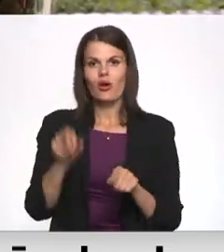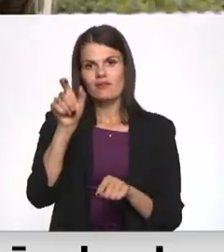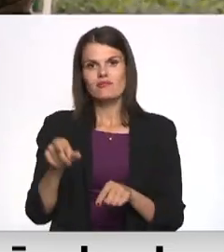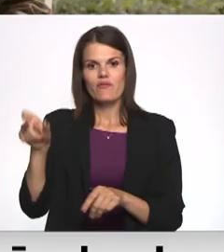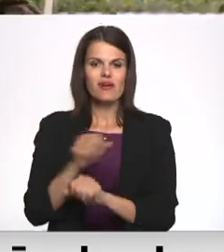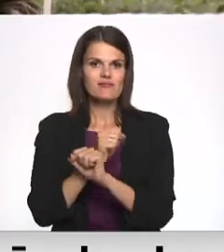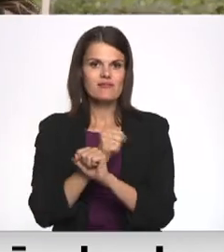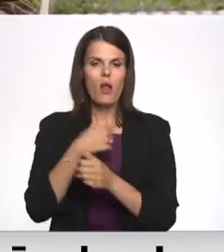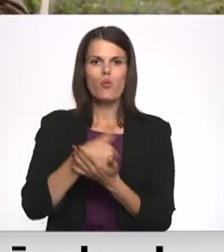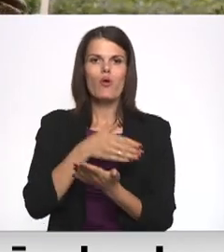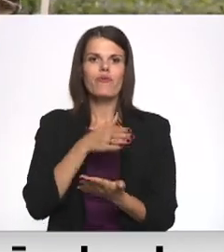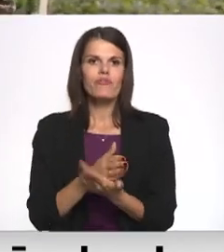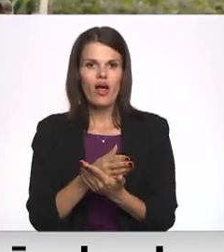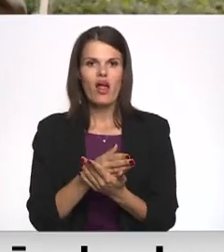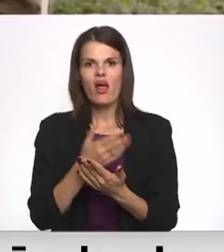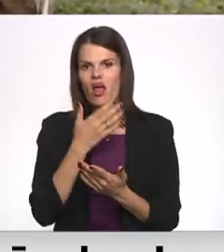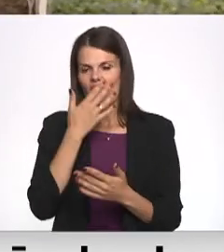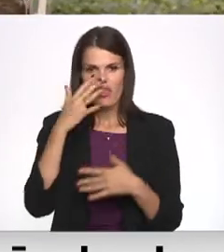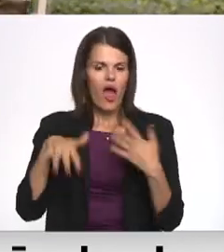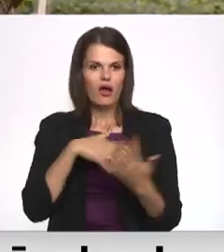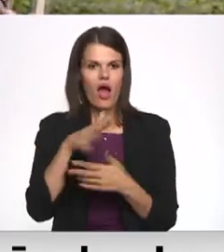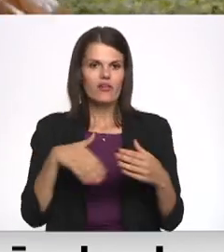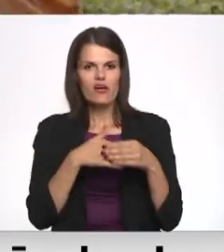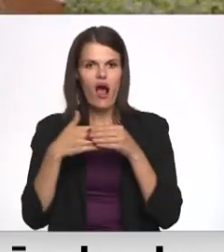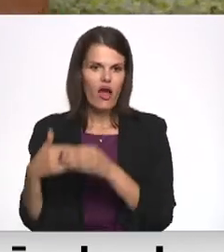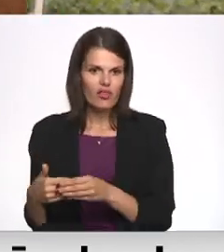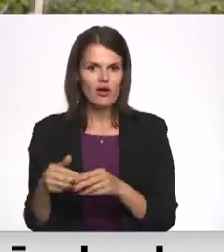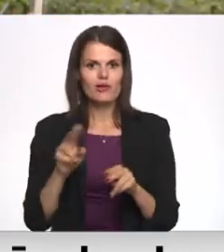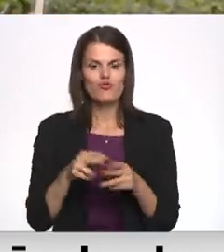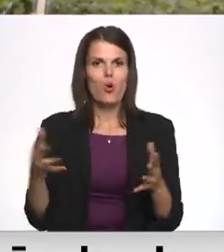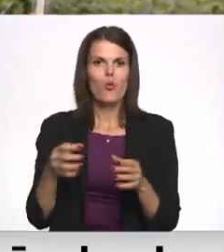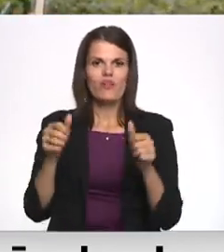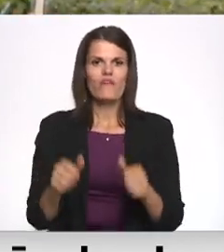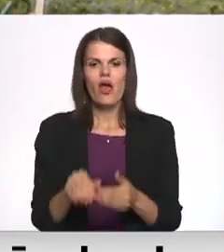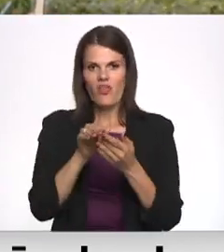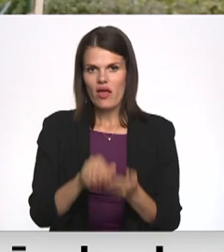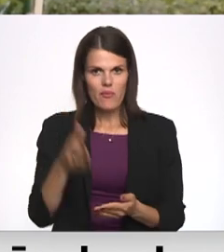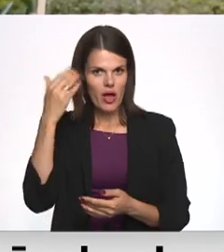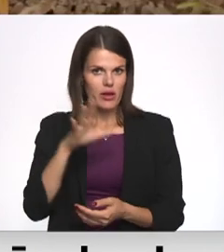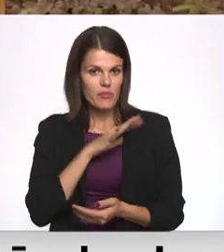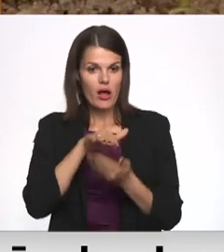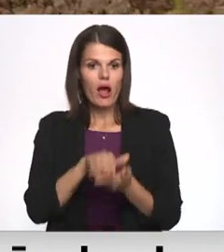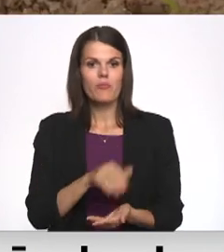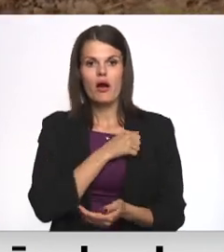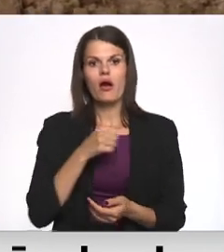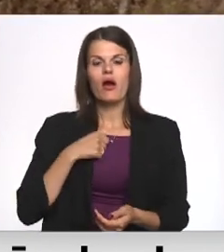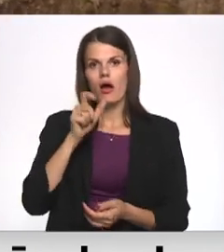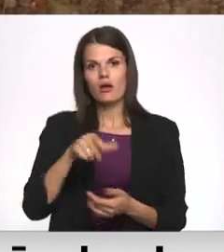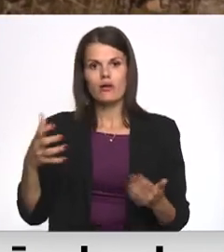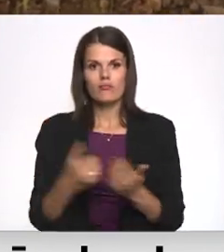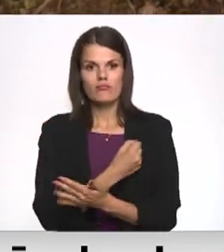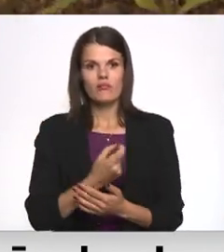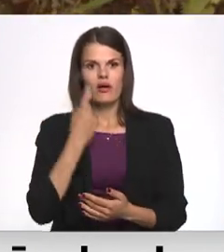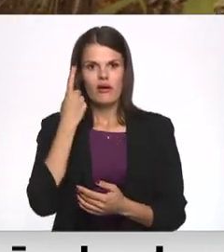skeletu daļas. Nekārtīgi atvesti un kaut kādā veidā ieglabāti. Pie apglabātajiem karavīriem atrast arī viena Mosin